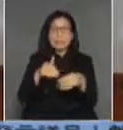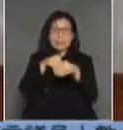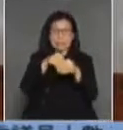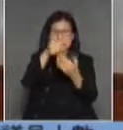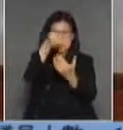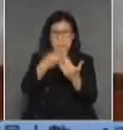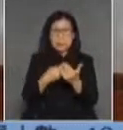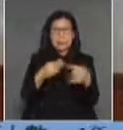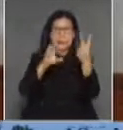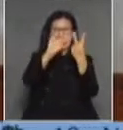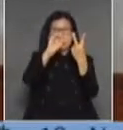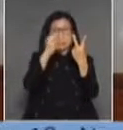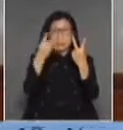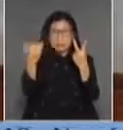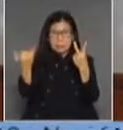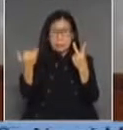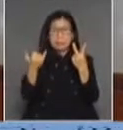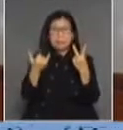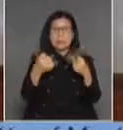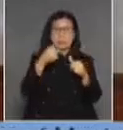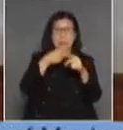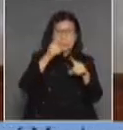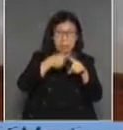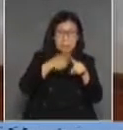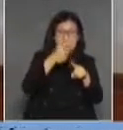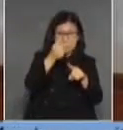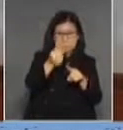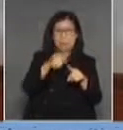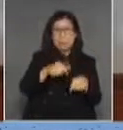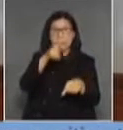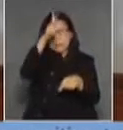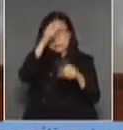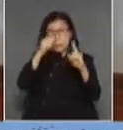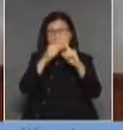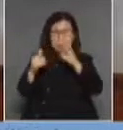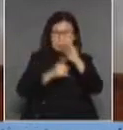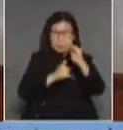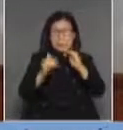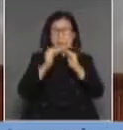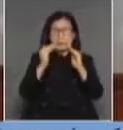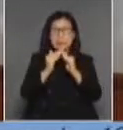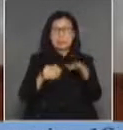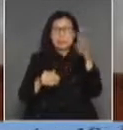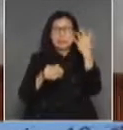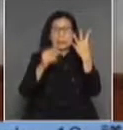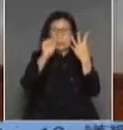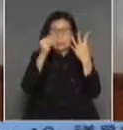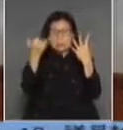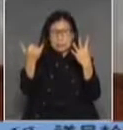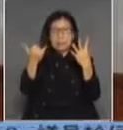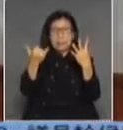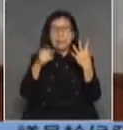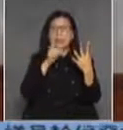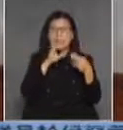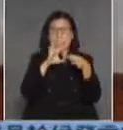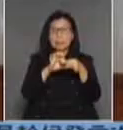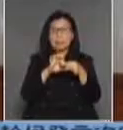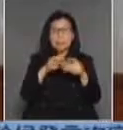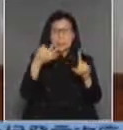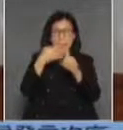在2016年首10個月，入境處展開了476次針對非華